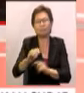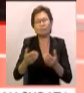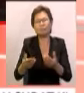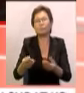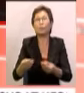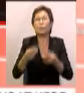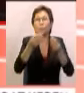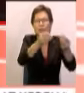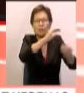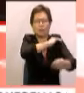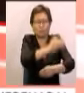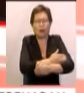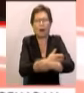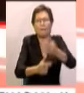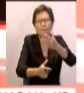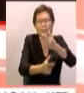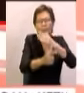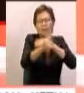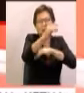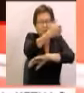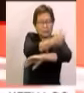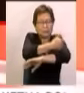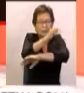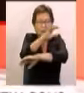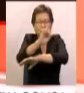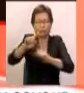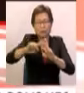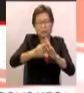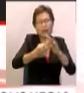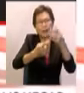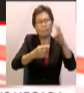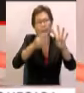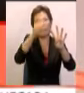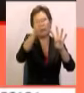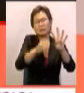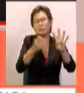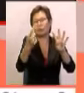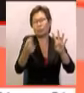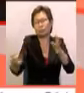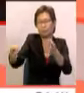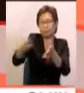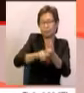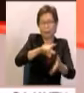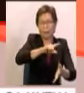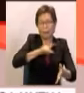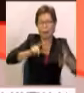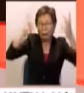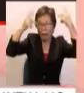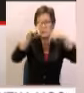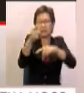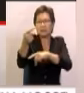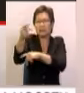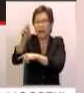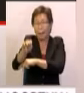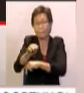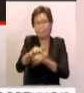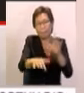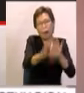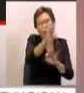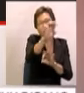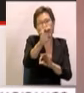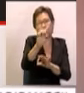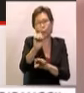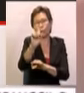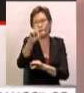jawatan pemangku CEO berkuat kuasa 16 November. Dalam satu kenyataan, lembaga pengarah TM mengalu-alukan pelantikan